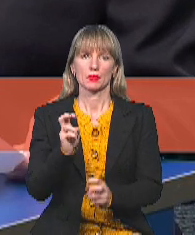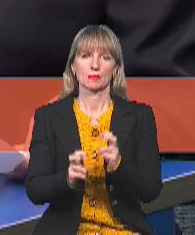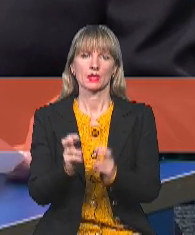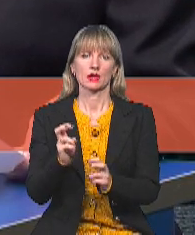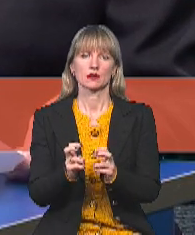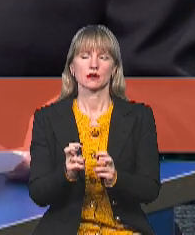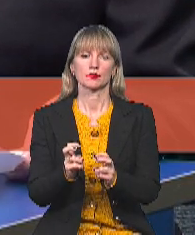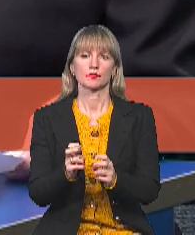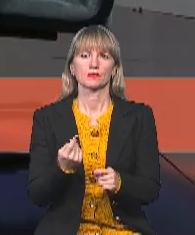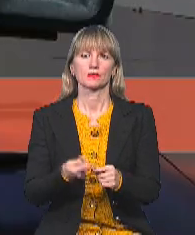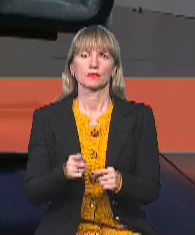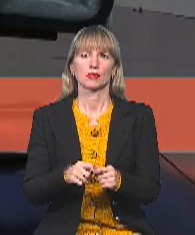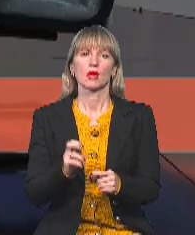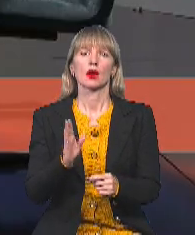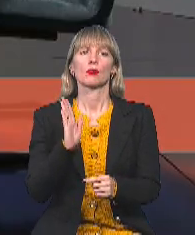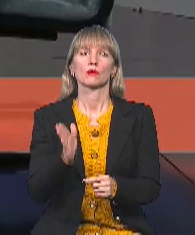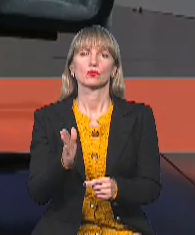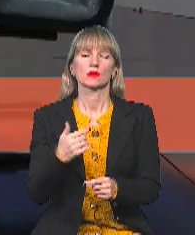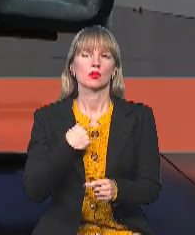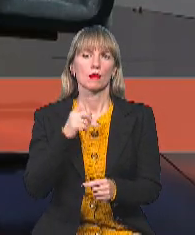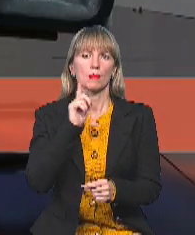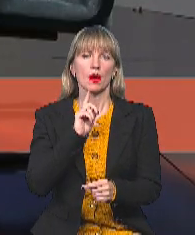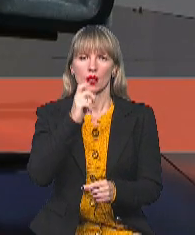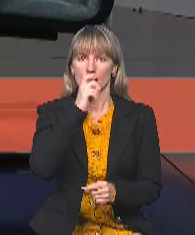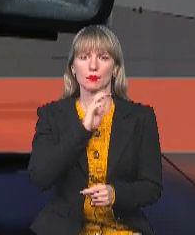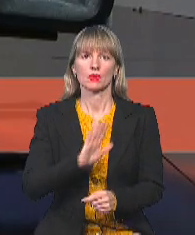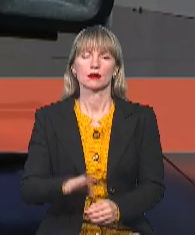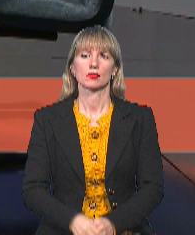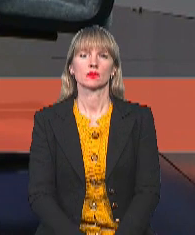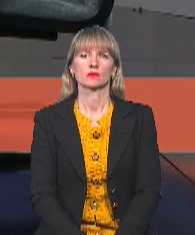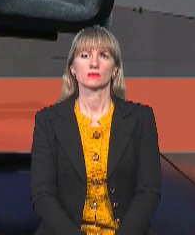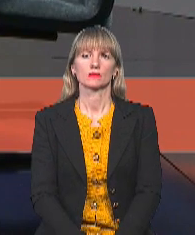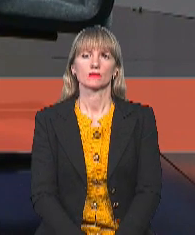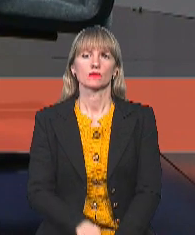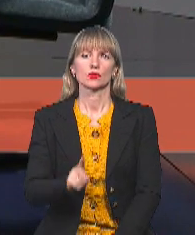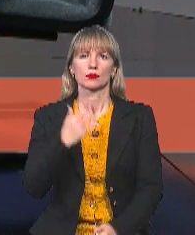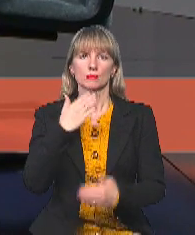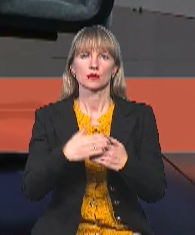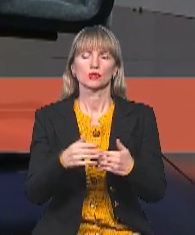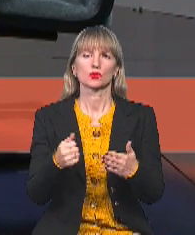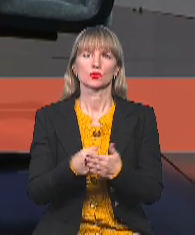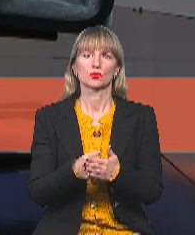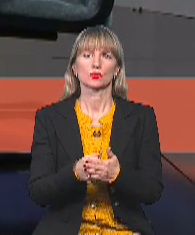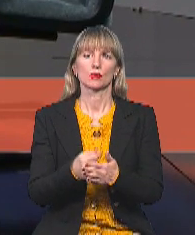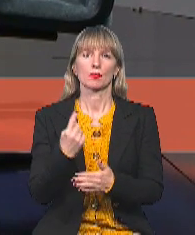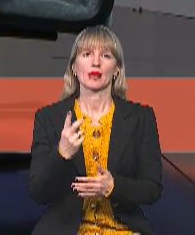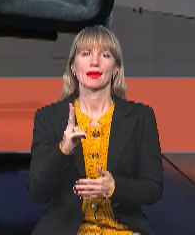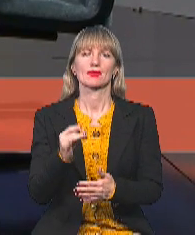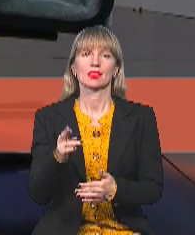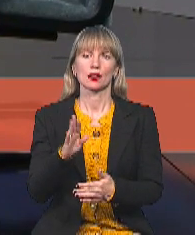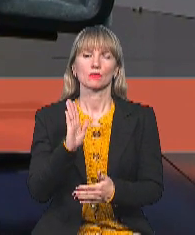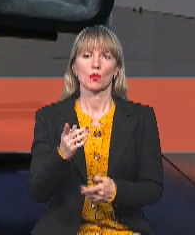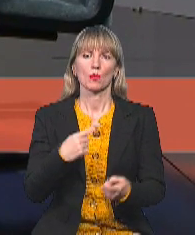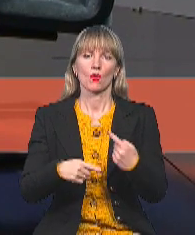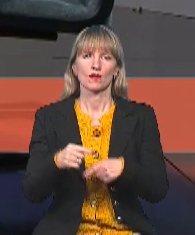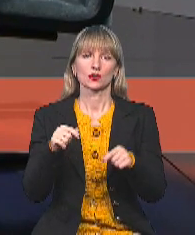предприятие. Поэтому как оно будет, я пока до конца не понимаю. Ну, я думаю, що ближче до 1 квітня ми ще будемо повертатися у